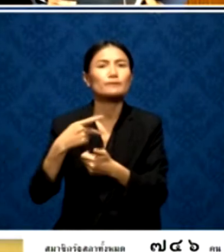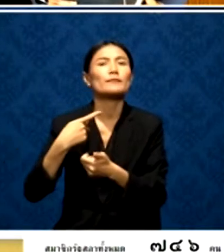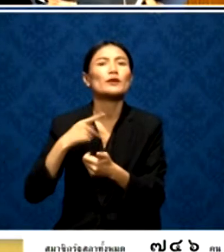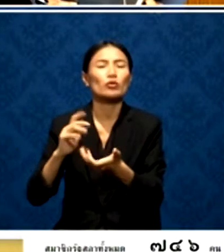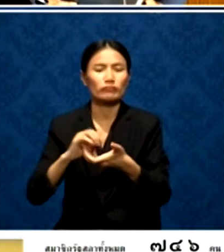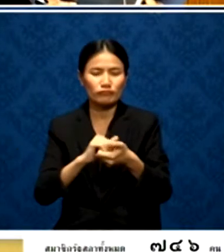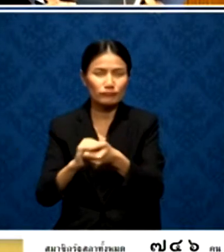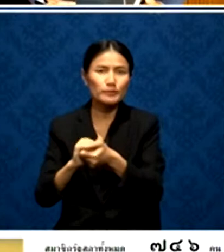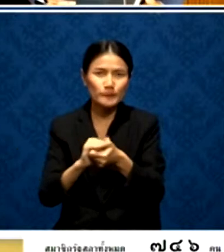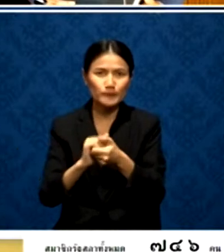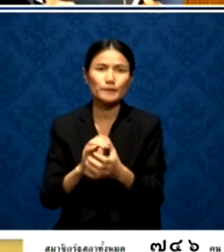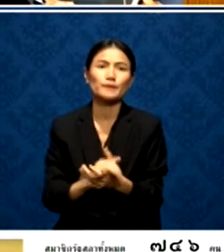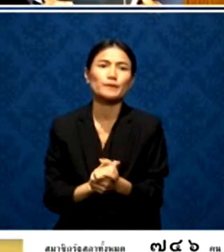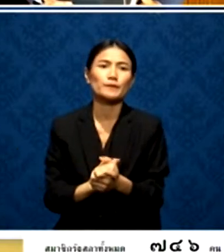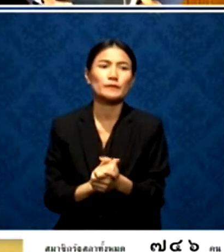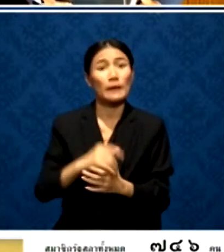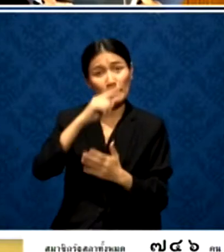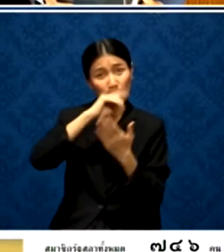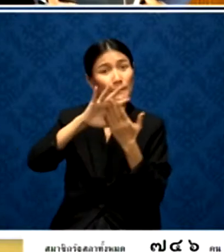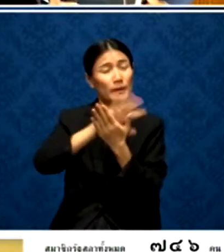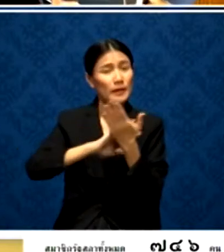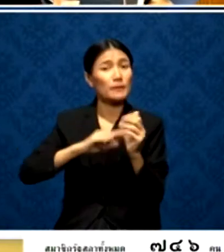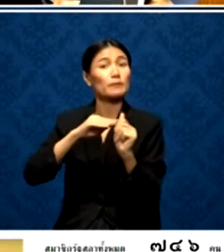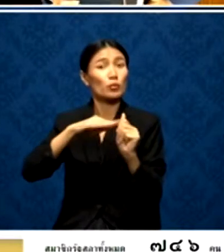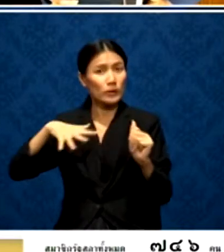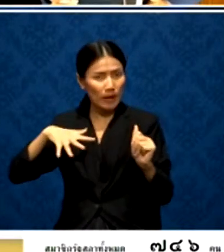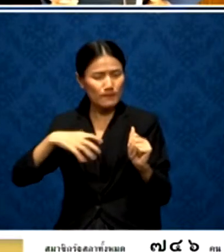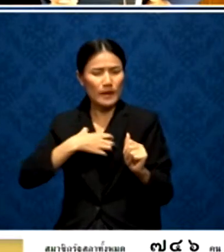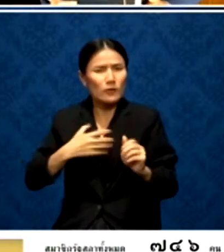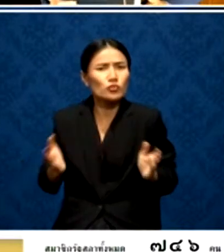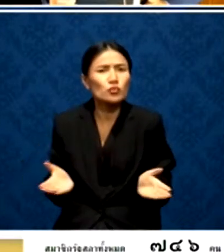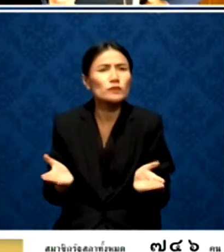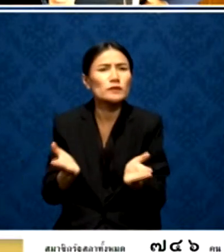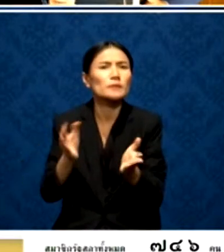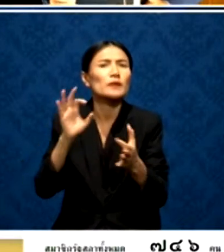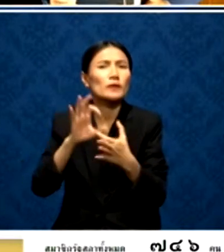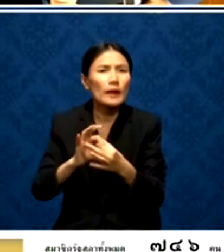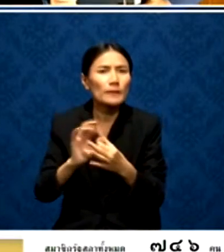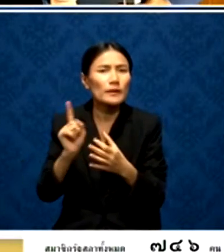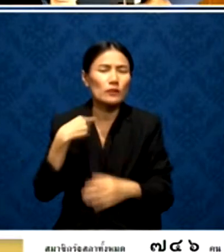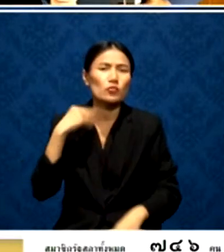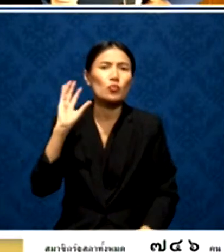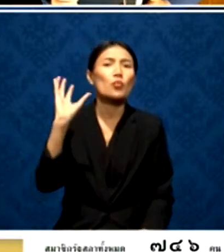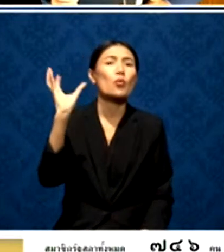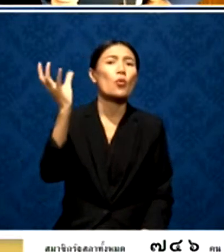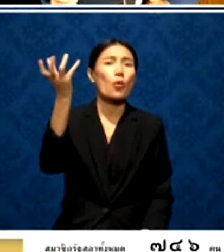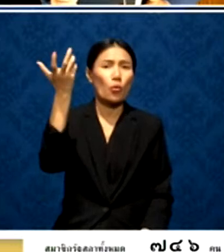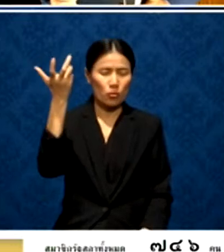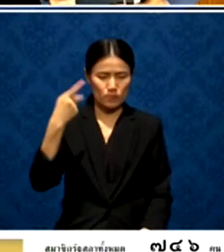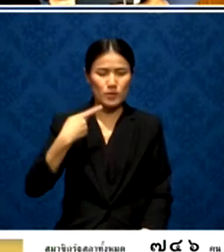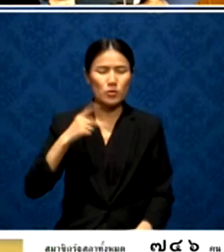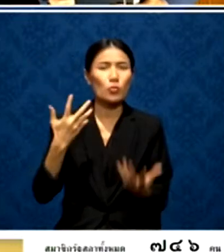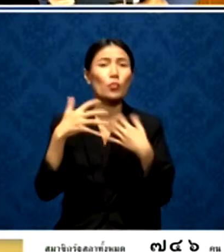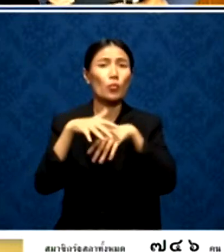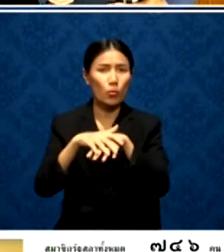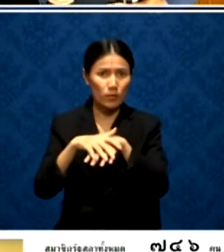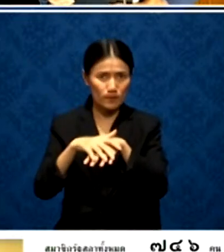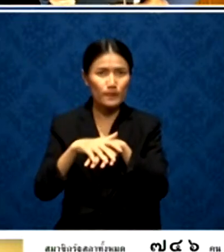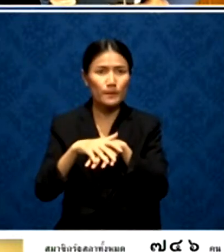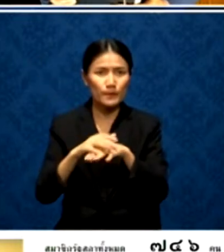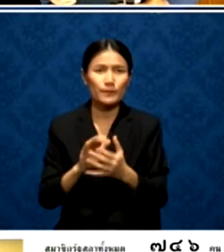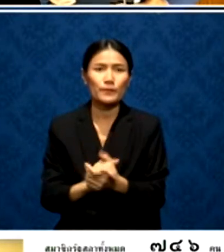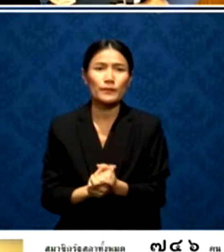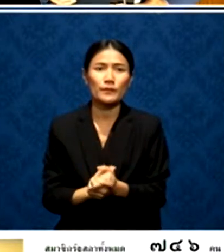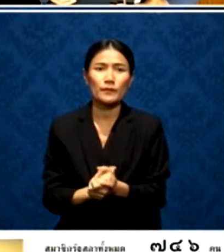ตลอดจนการเป็นผู้นำการส่งเสริมสันติภาพและผลประโยชน์ร่วมกันของโลกและการบริหารสถาน